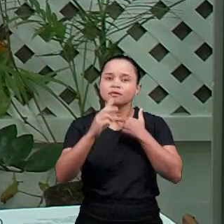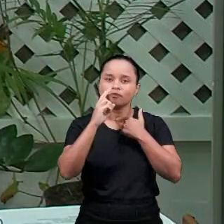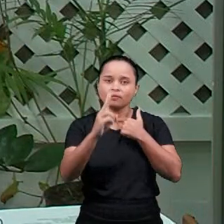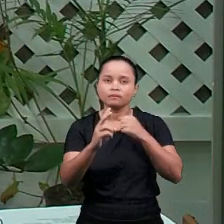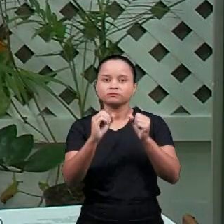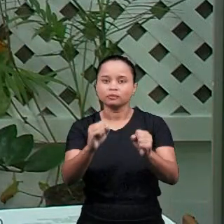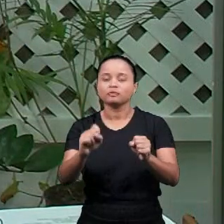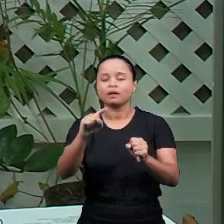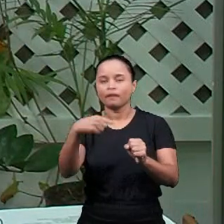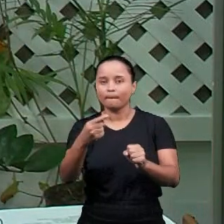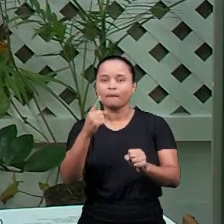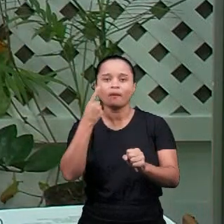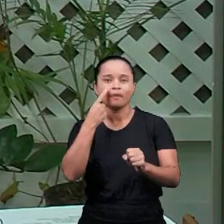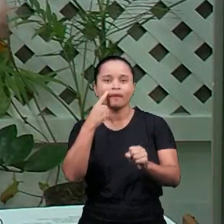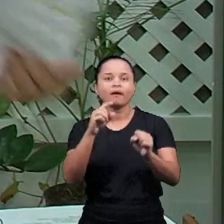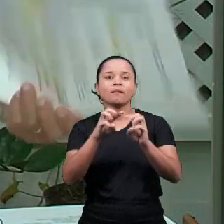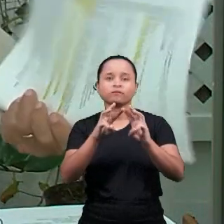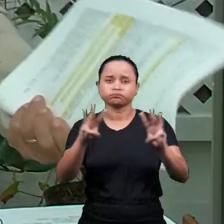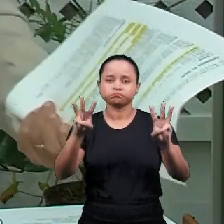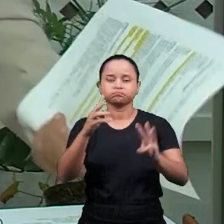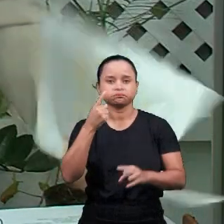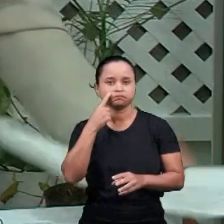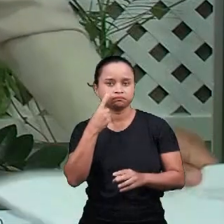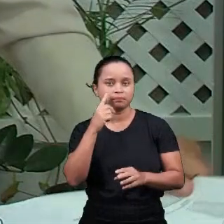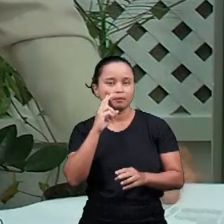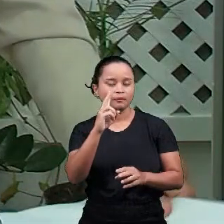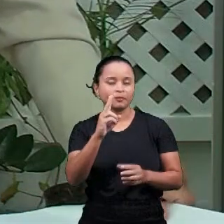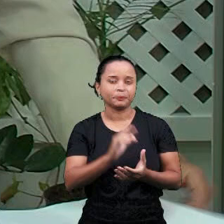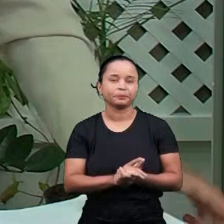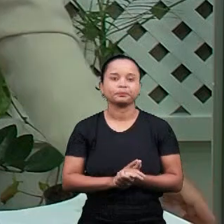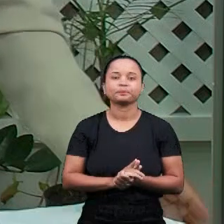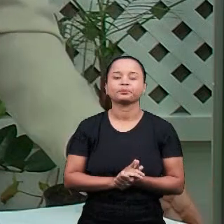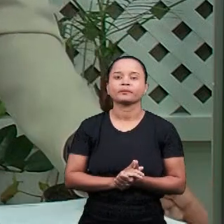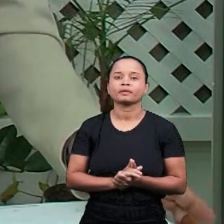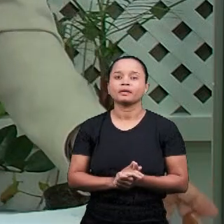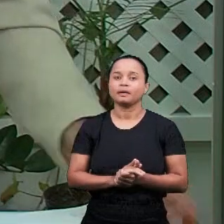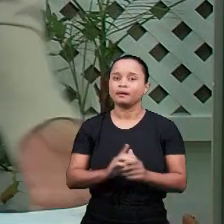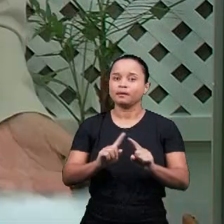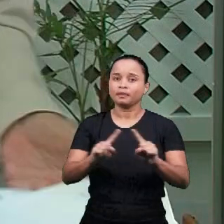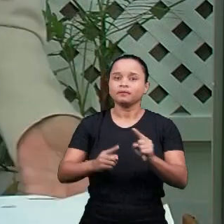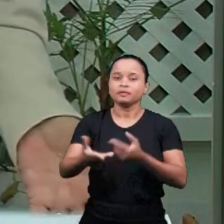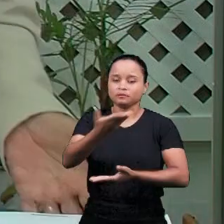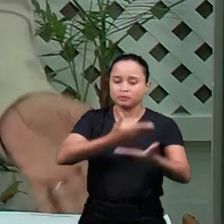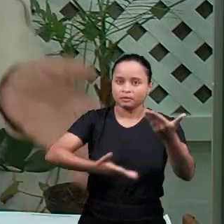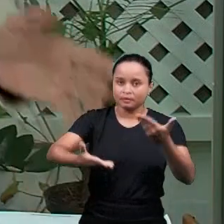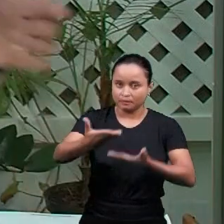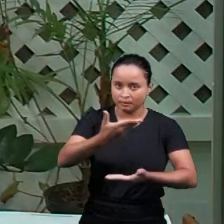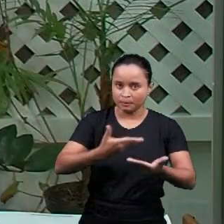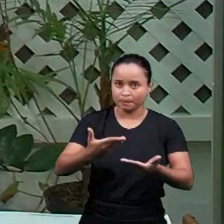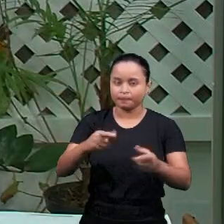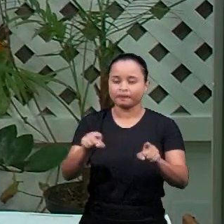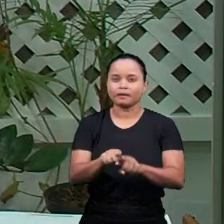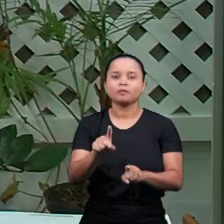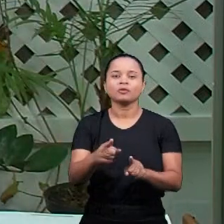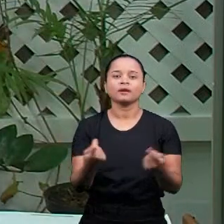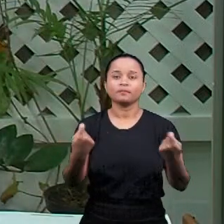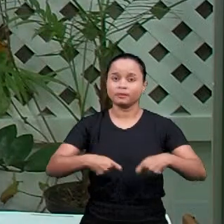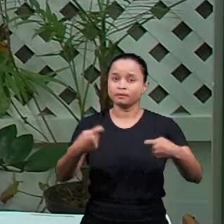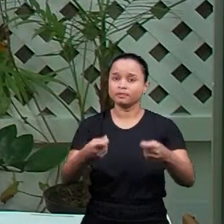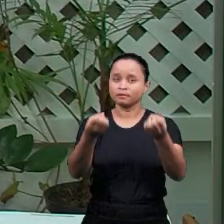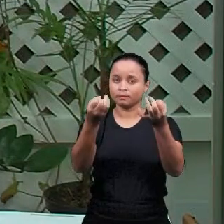veux dire qu'en plus de tout cela, de cette participation, ce qui est nécessaire de dire et apporter à nos frères et